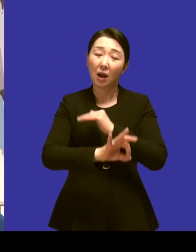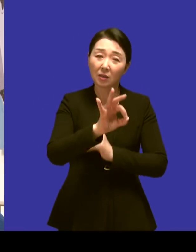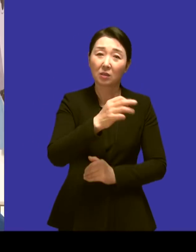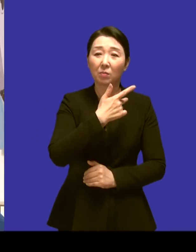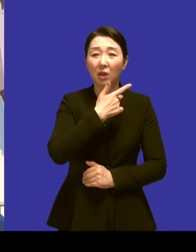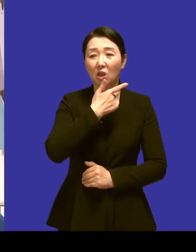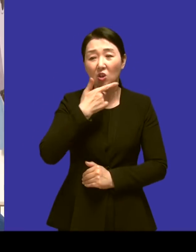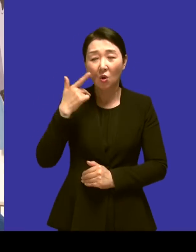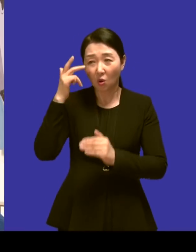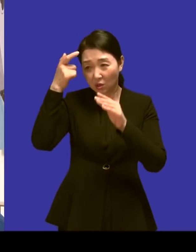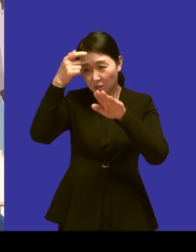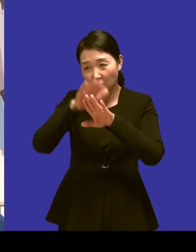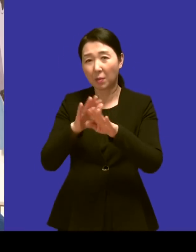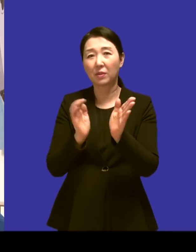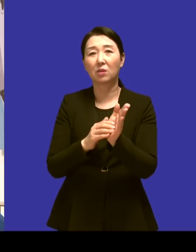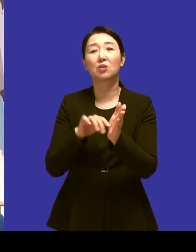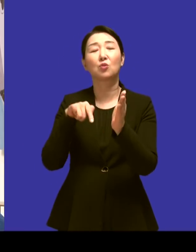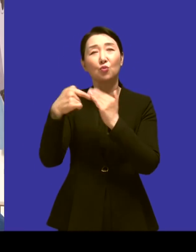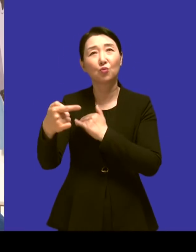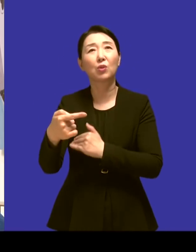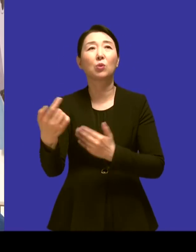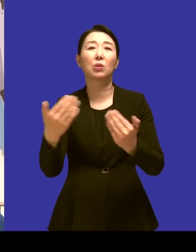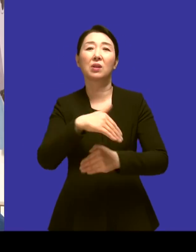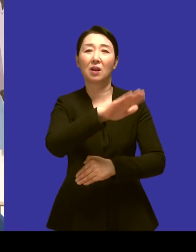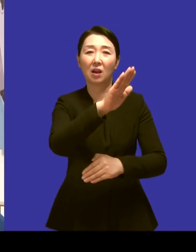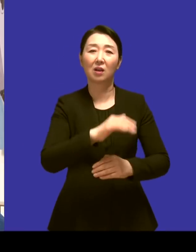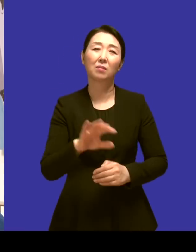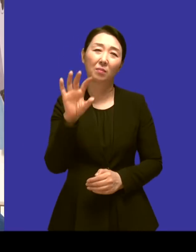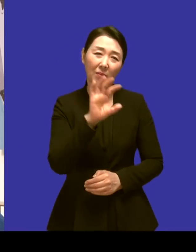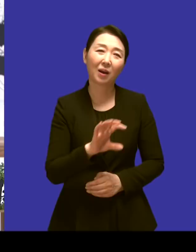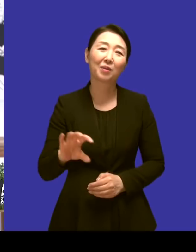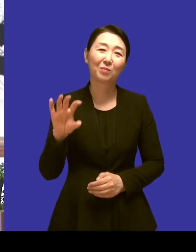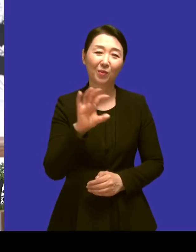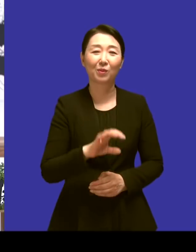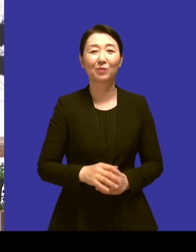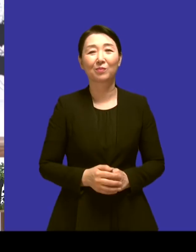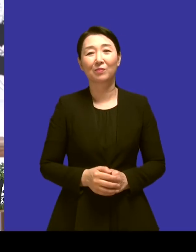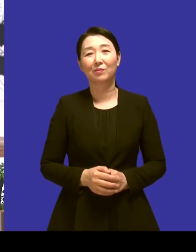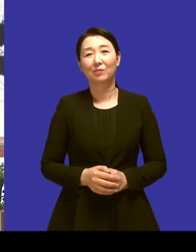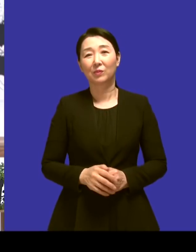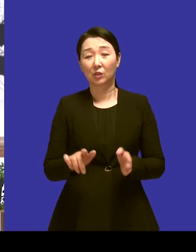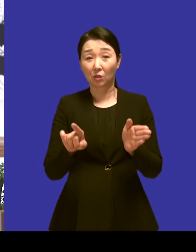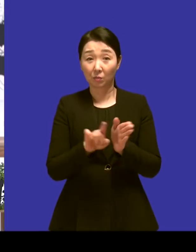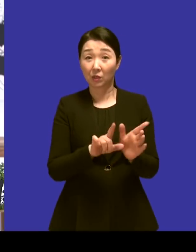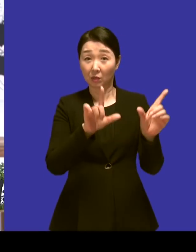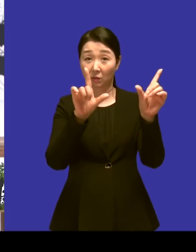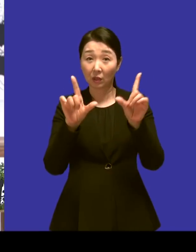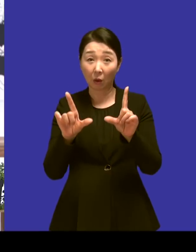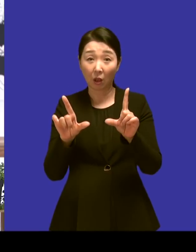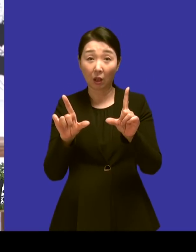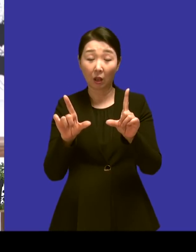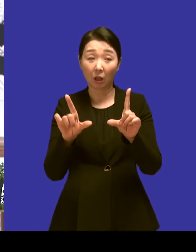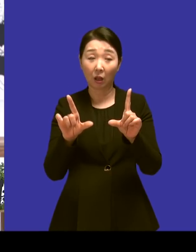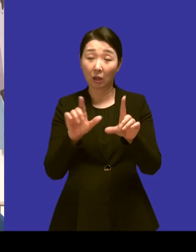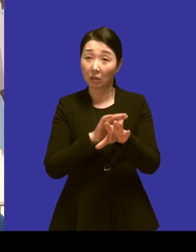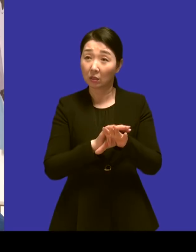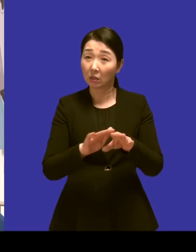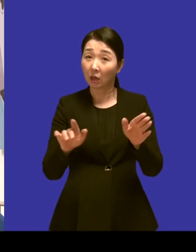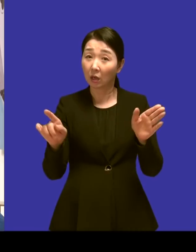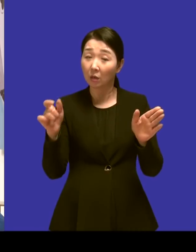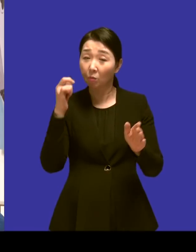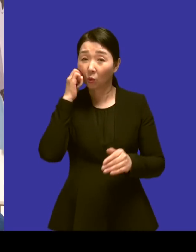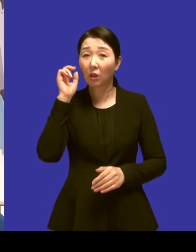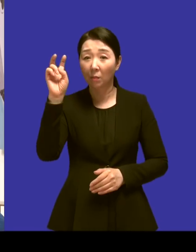가는 상황이 예. 계속해서 반복됐었죠. 순탄하지 않았던 것 같아요. 예. 그럼 신앙생활 같은 것도 잘 못하셨을 거고. 네, 맞아요. 네.